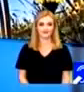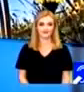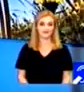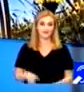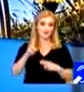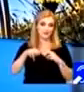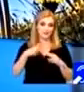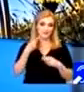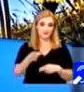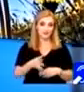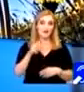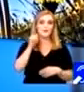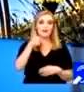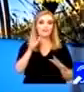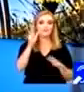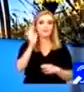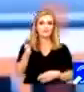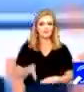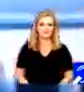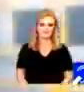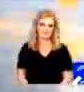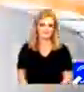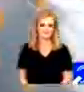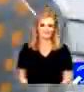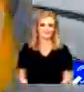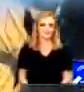Pe final să vedem cum va fi vremea mâine.